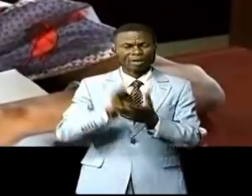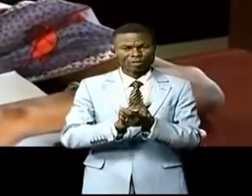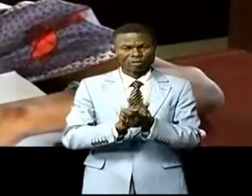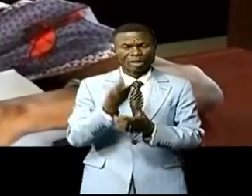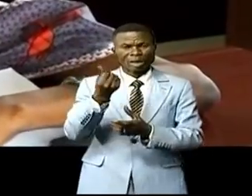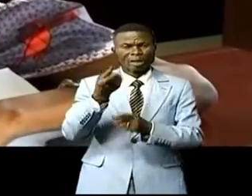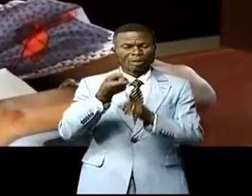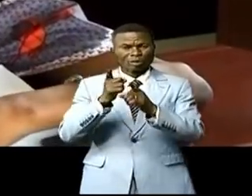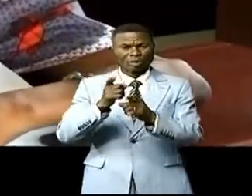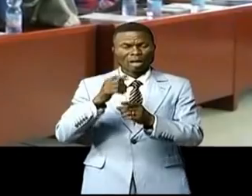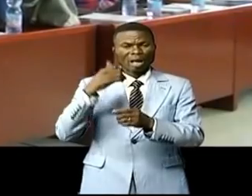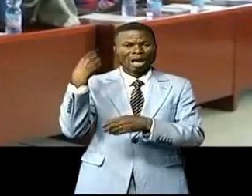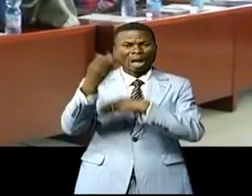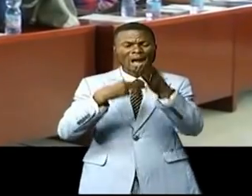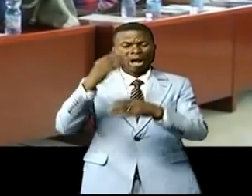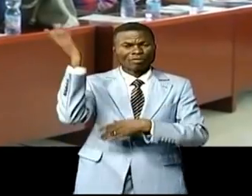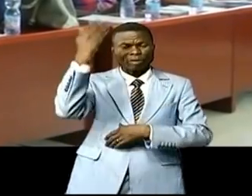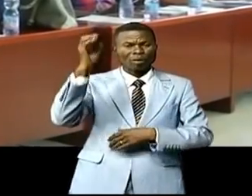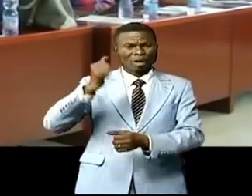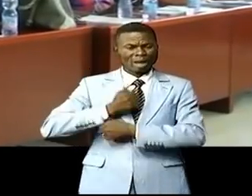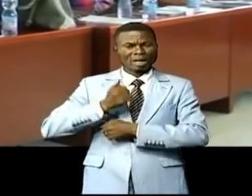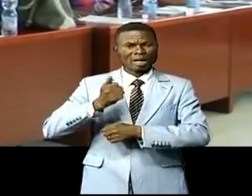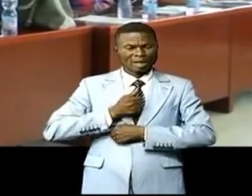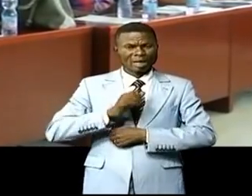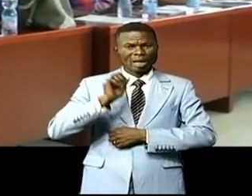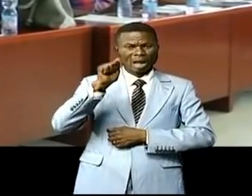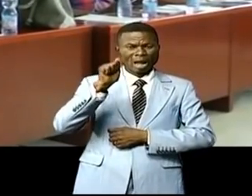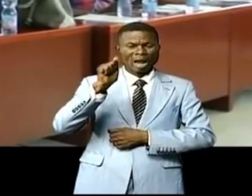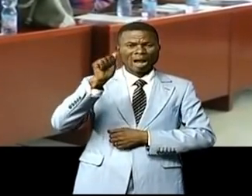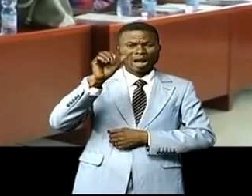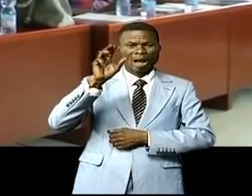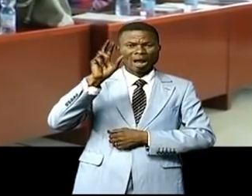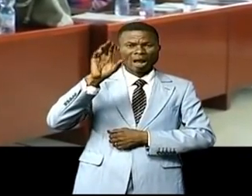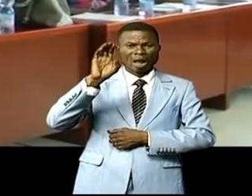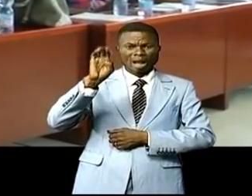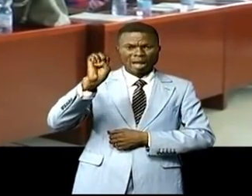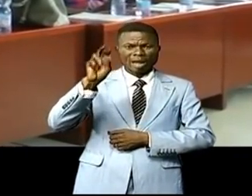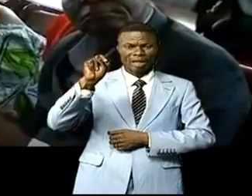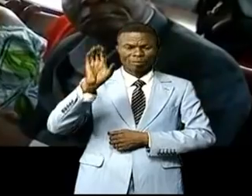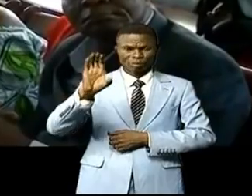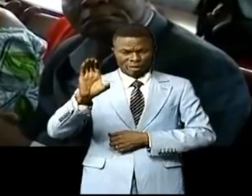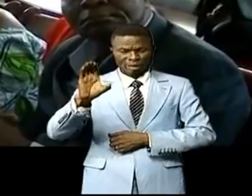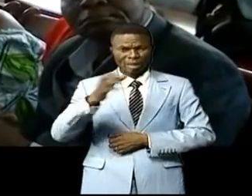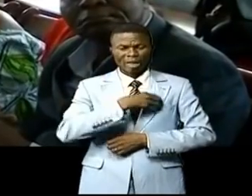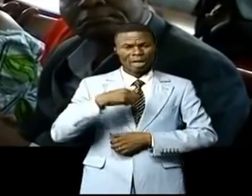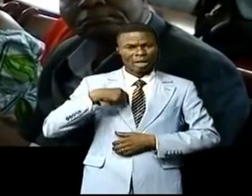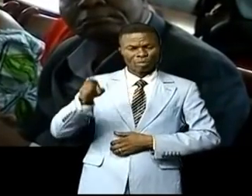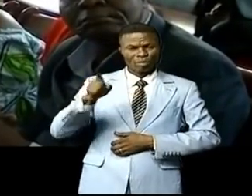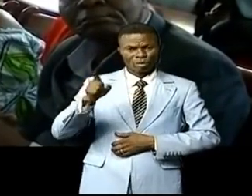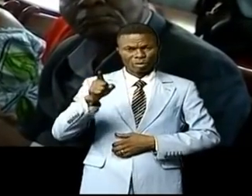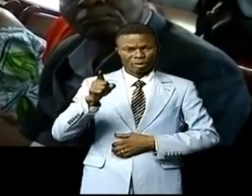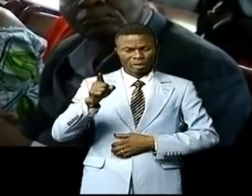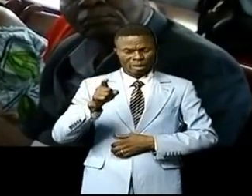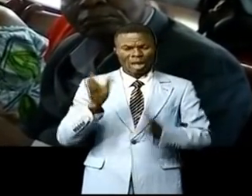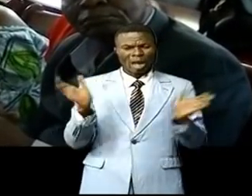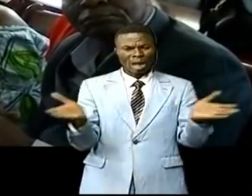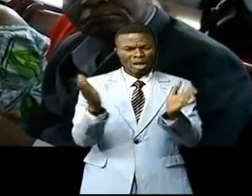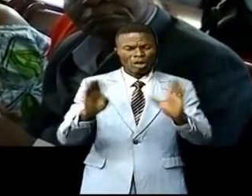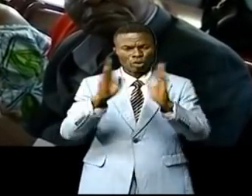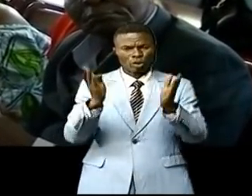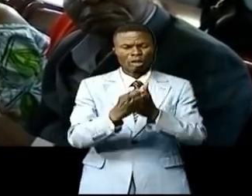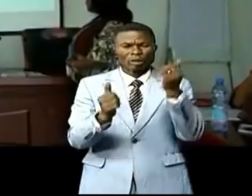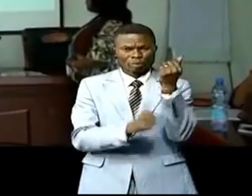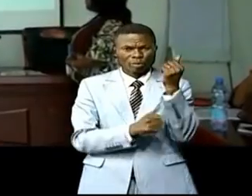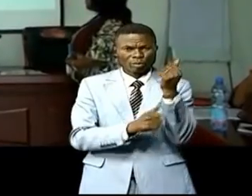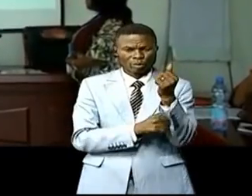par les Affaires mondiales Canada AMC. Occasion pour l'experte en genre Faïda Mwangiloa de conscientiser l'assistance